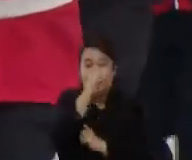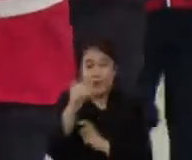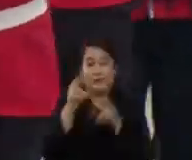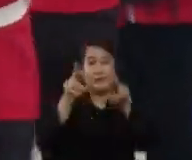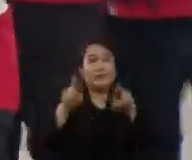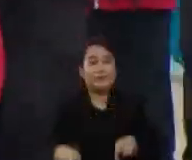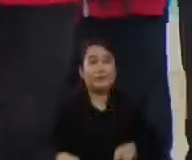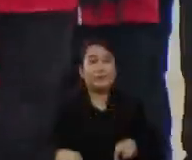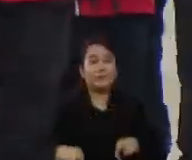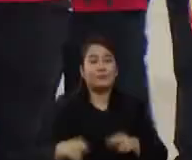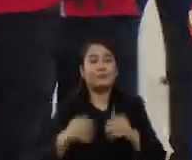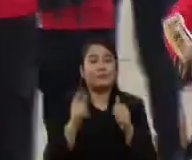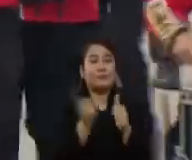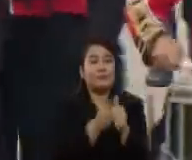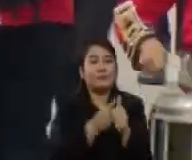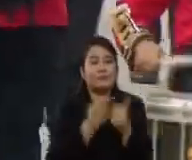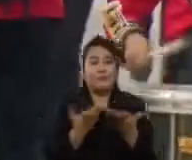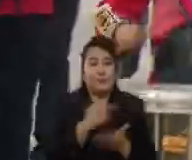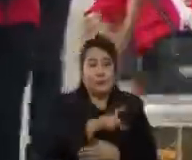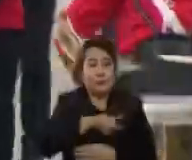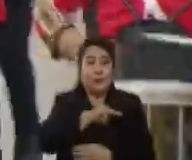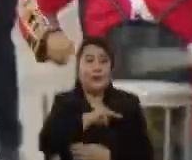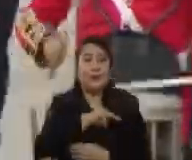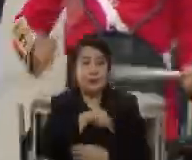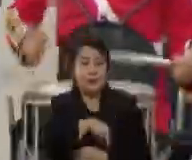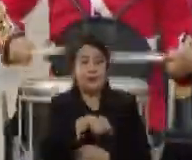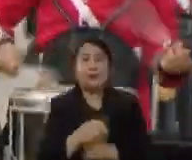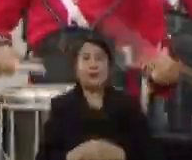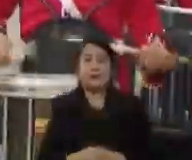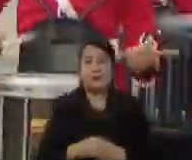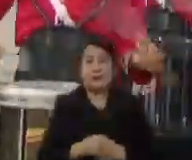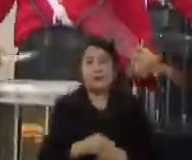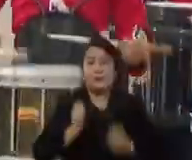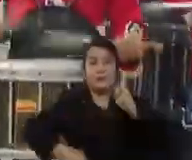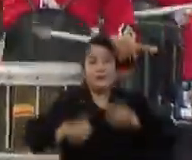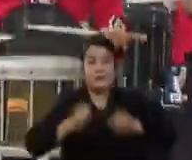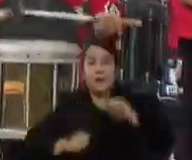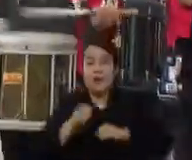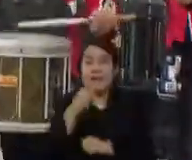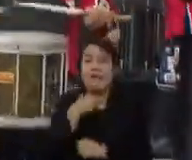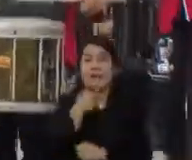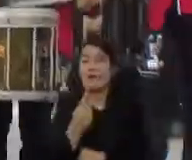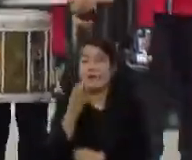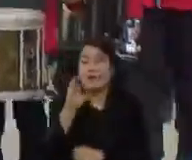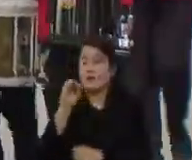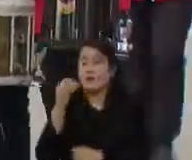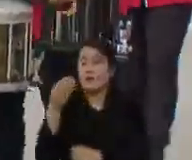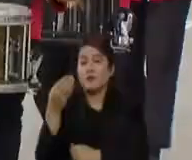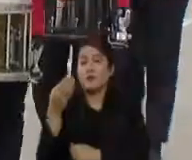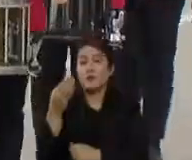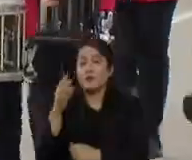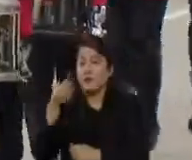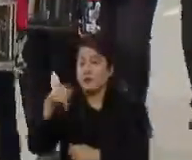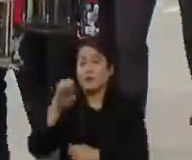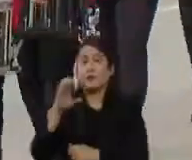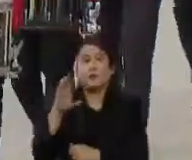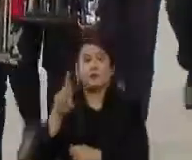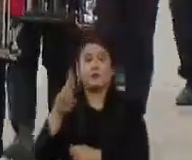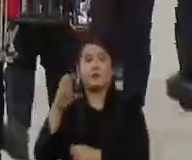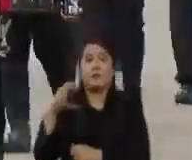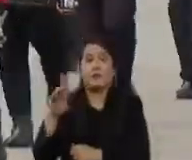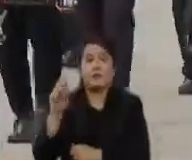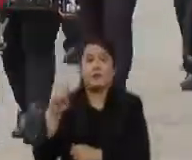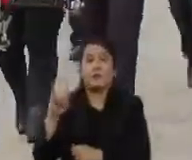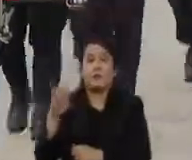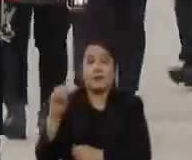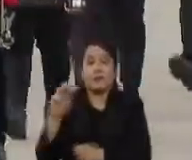rakyat. Mendahului kontingen kementerian-kementerian ialah pancaragam Voice of Percussion yang terdiri daripada 40 pancaragam dan